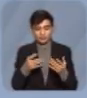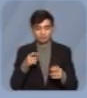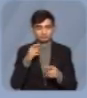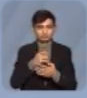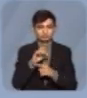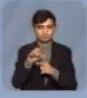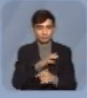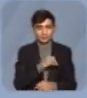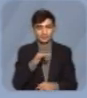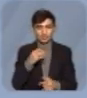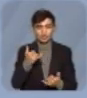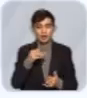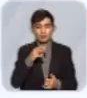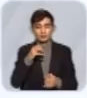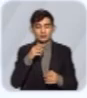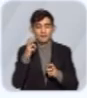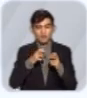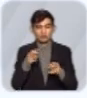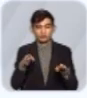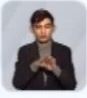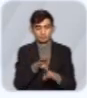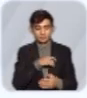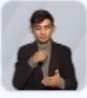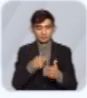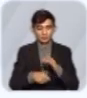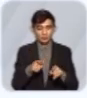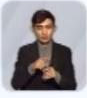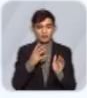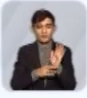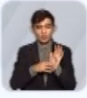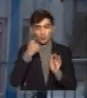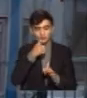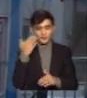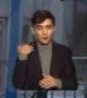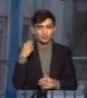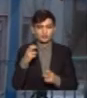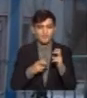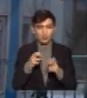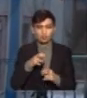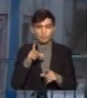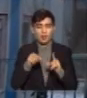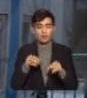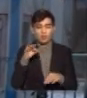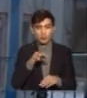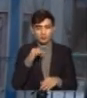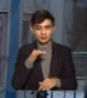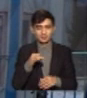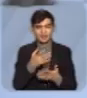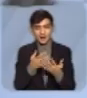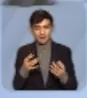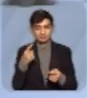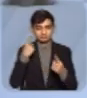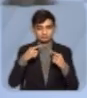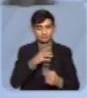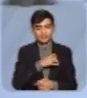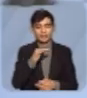Қазір мына есігіне қара қолы білінген зауыт өткен ғасырдың 90-шы жылдары сүт зауыты болып салынған. Аудан бойынша сүт қабылдап, өнімнің түр-түрін шығарған.